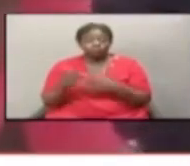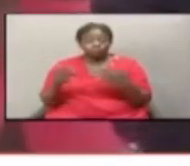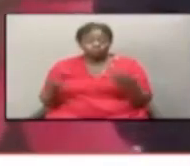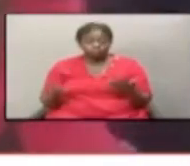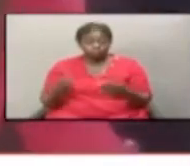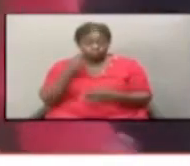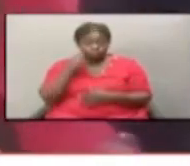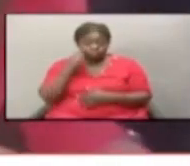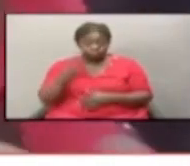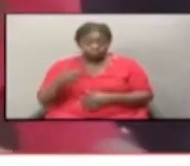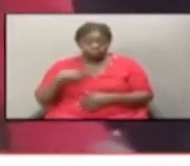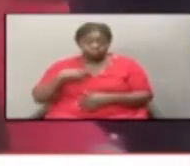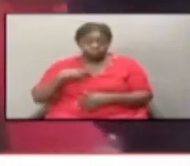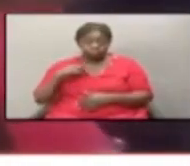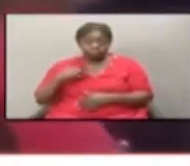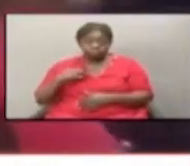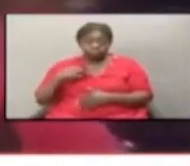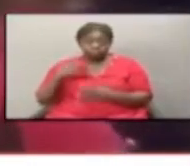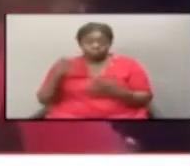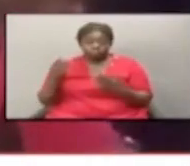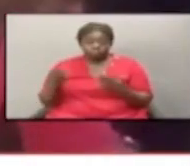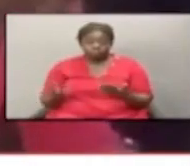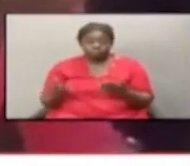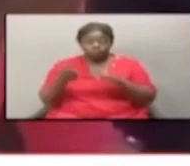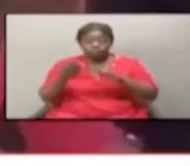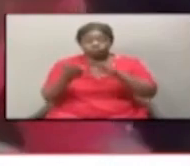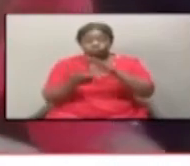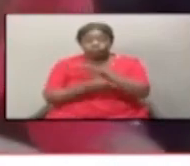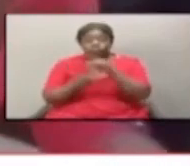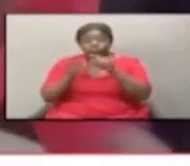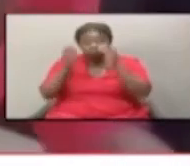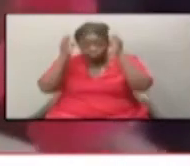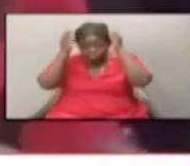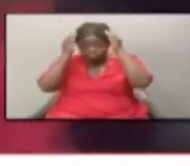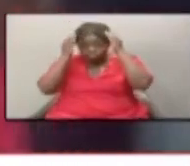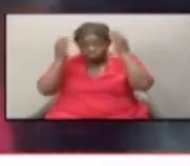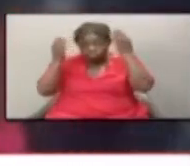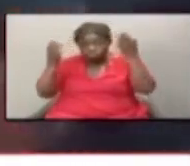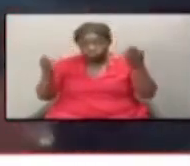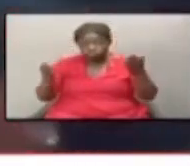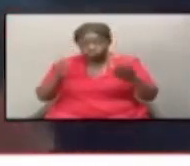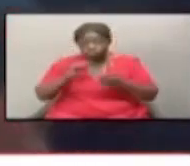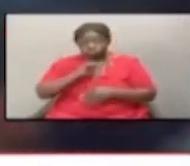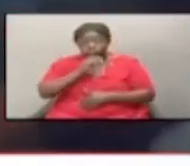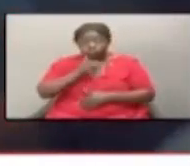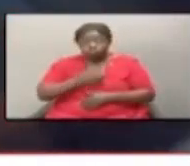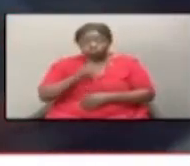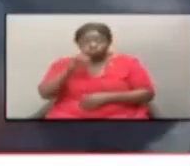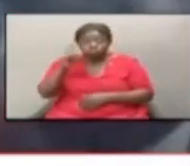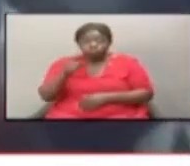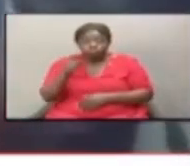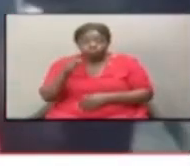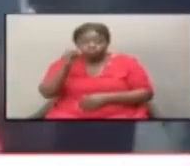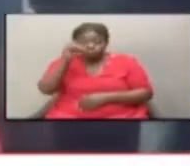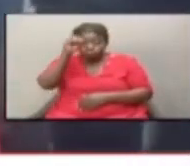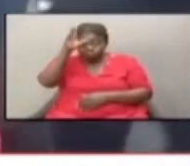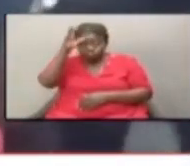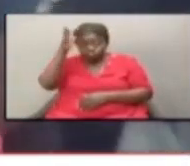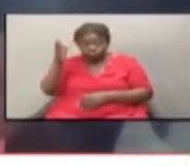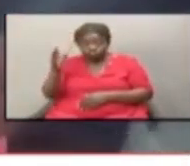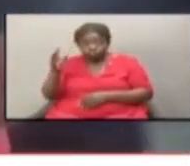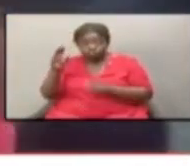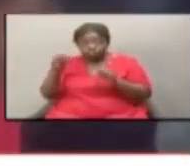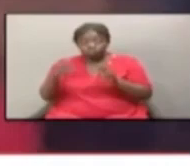Nanziri amusanze ayambadde omujoozi, engatto n'ekikoofiira ebya Namwanje ng'asoose kwekangabiriza nti